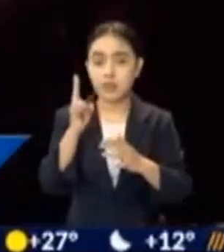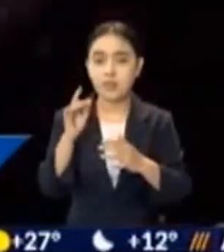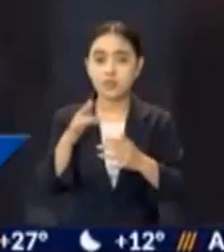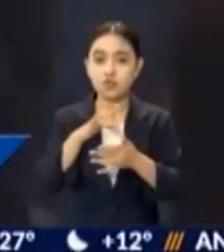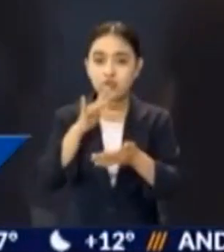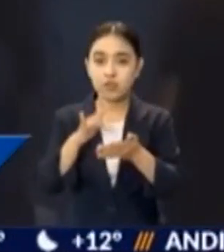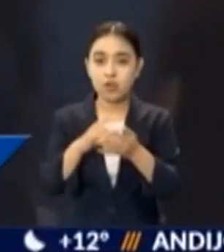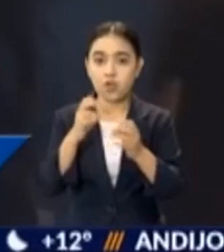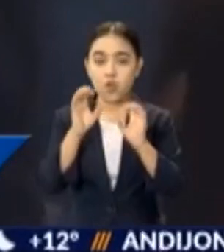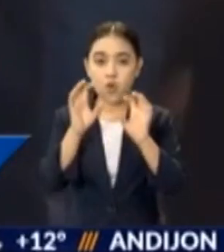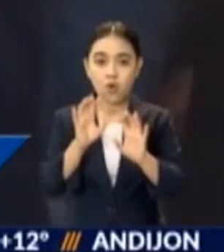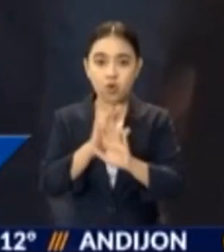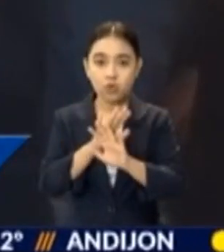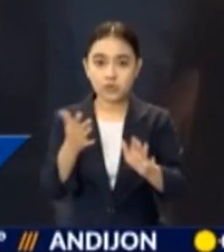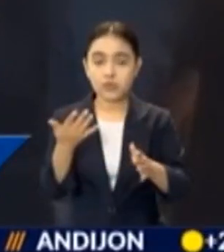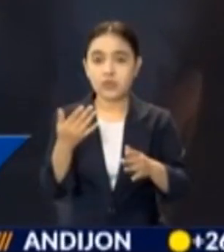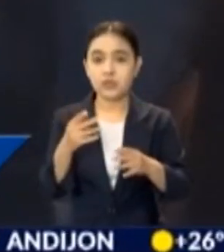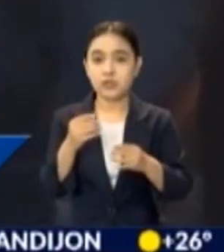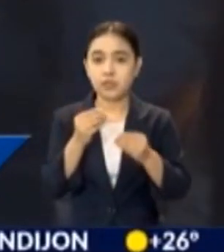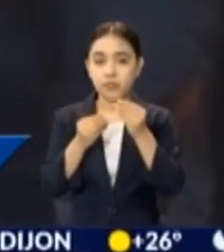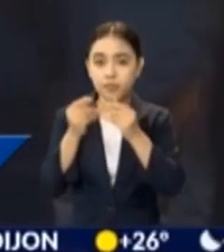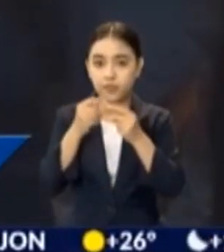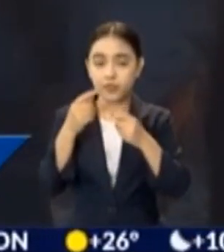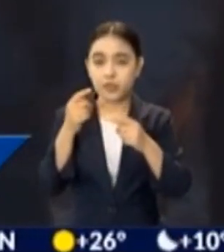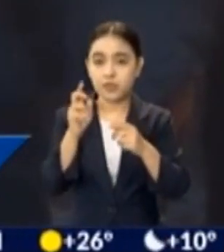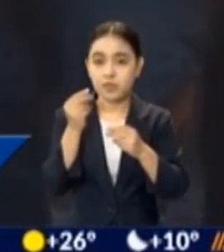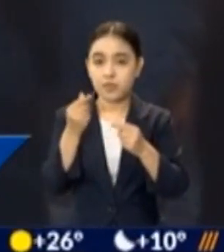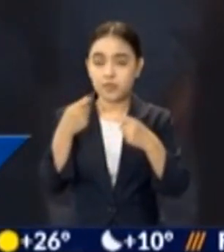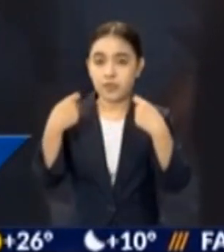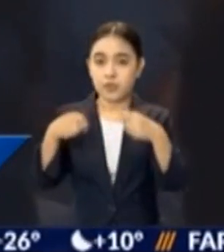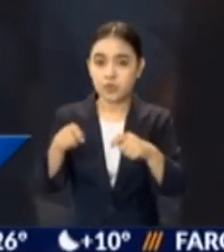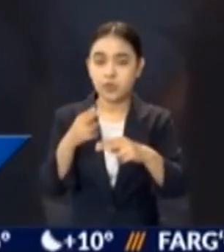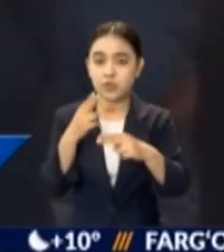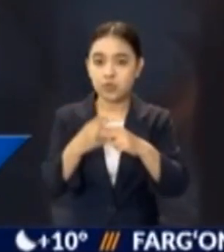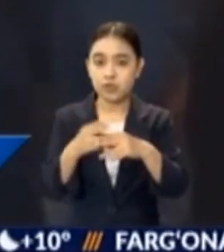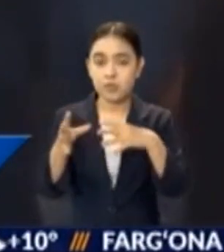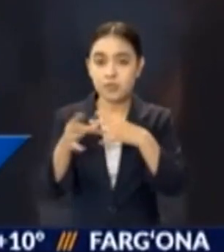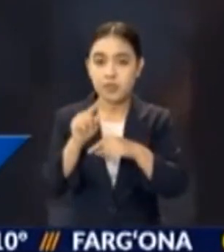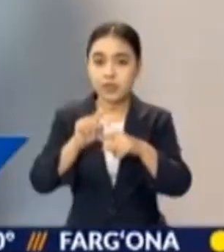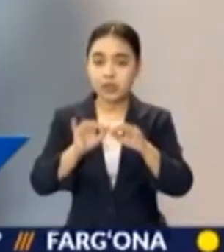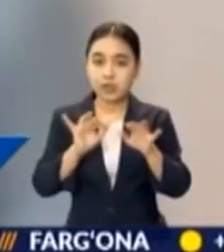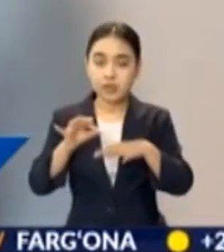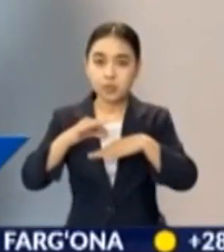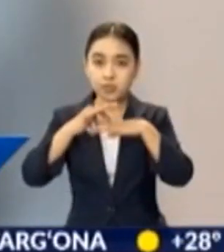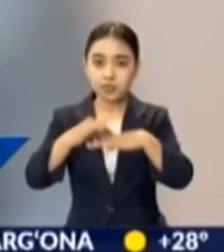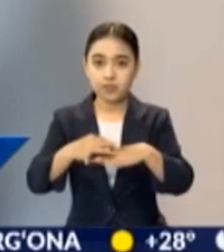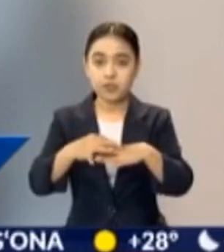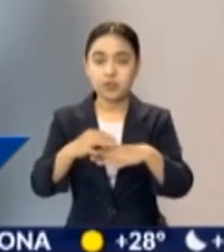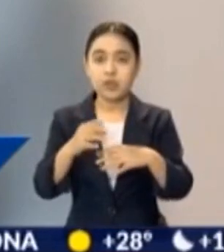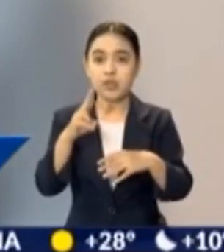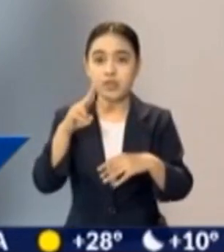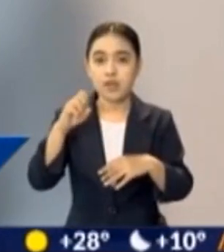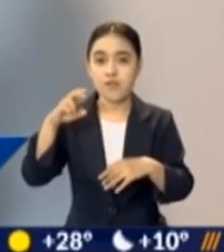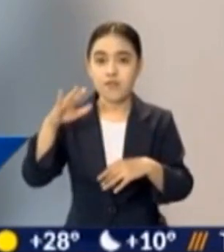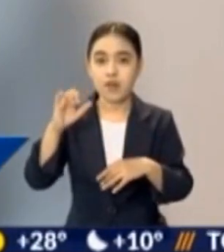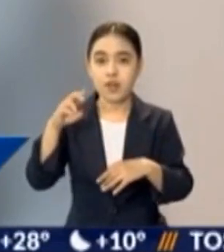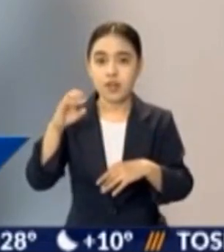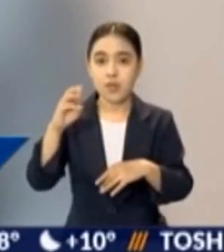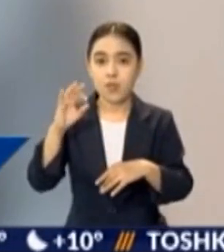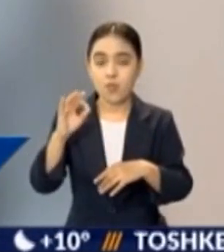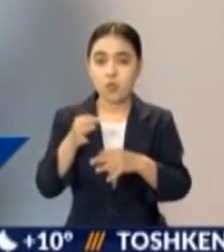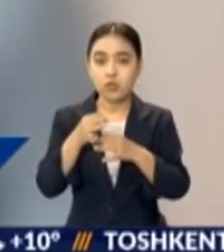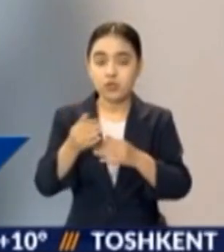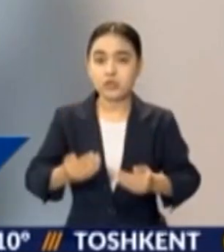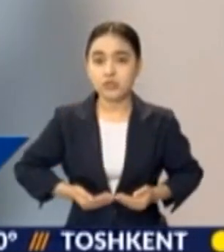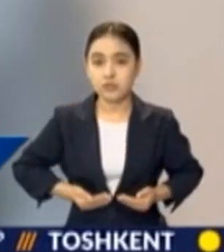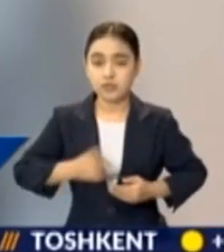hududida noqonuniy ravishda qalbaki valyuta oldi-sotisiga chek qo'yish yuzasidan hamkorlikda tezkor tadbir o'tkazildi. Davlatobod tumani Davlatobod mahallasida